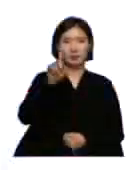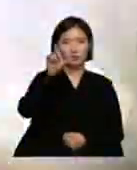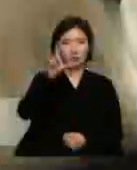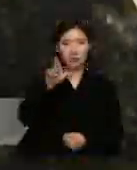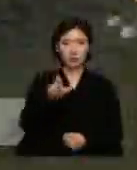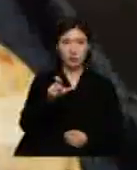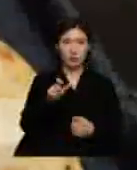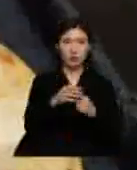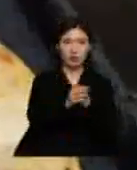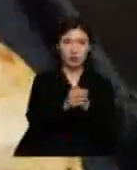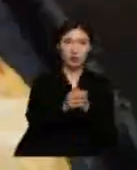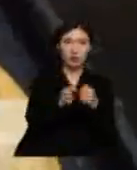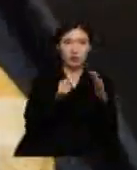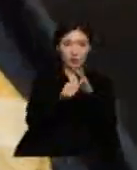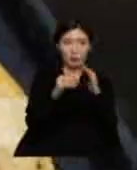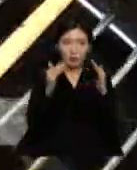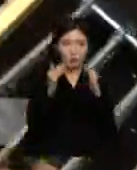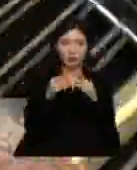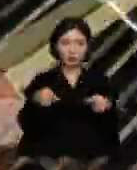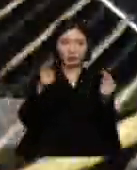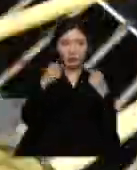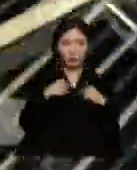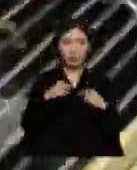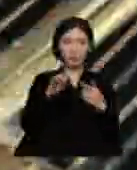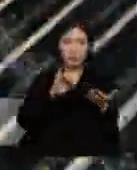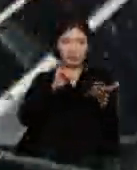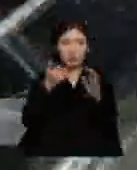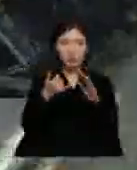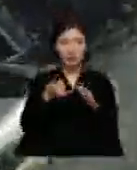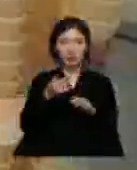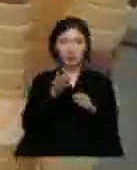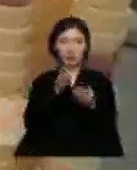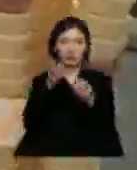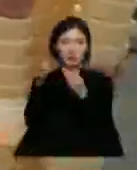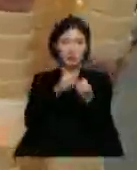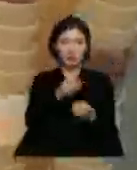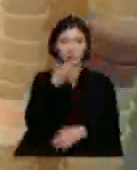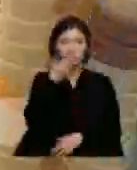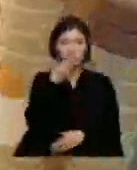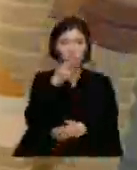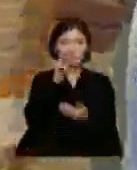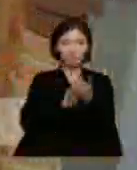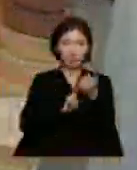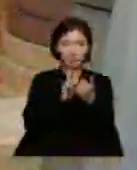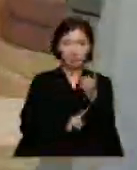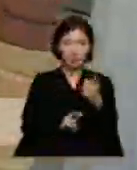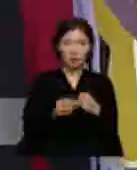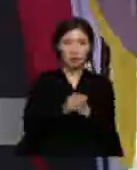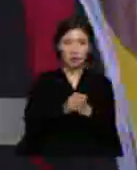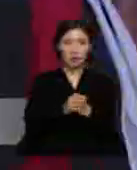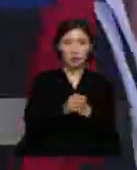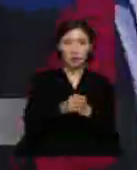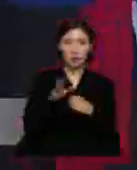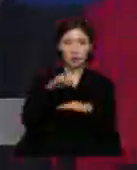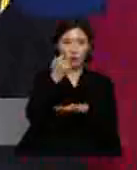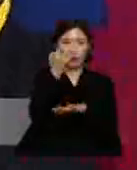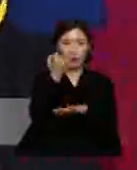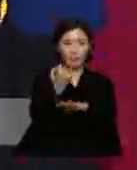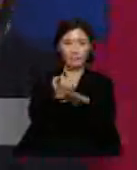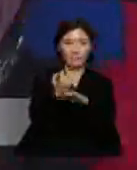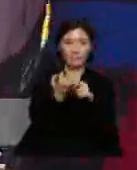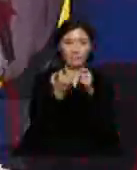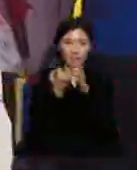15개 대사관저들이 참여해 전 세계 전통 음식이 판매되고 선잠단지 일대에서는 선잠 왕비 퍼레이드가